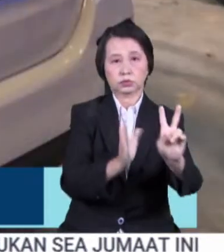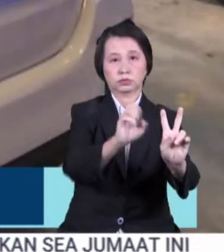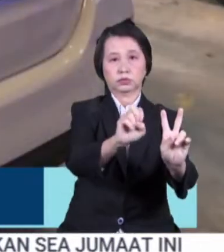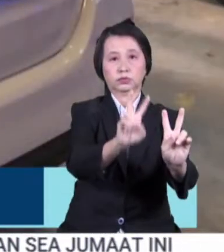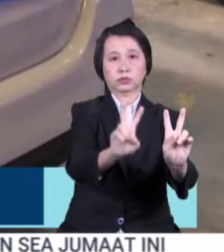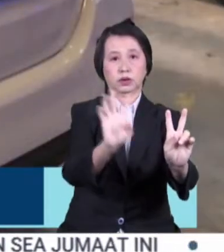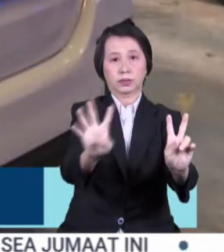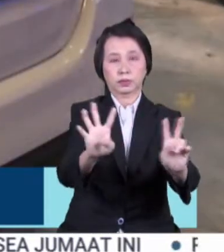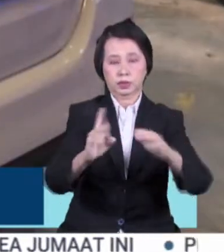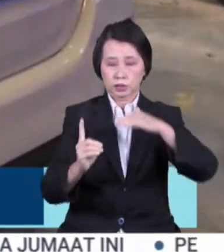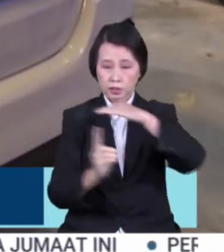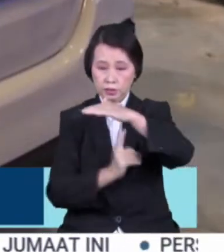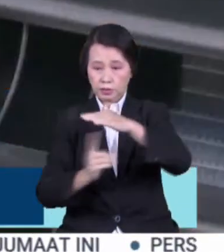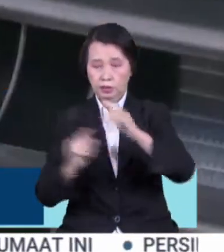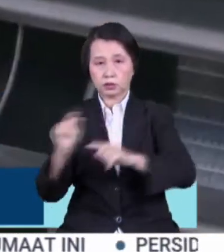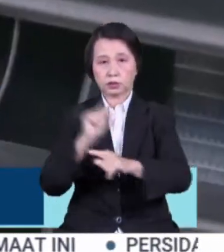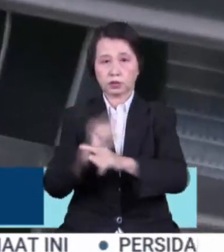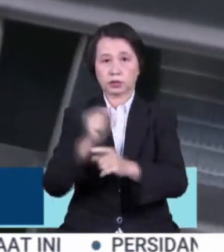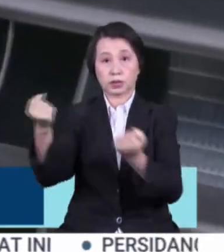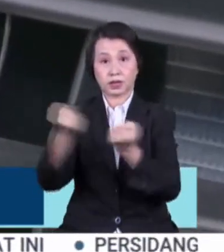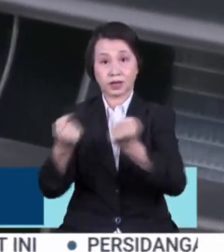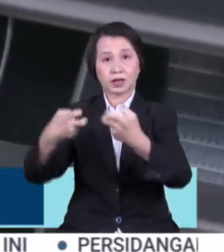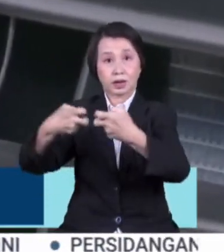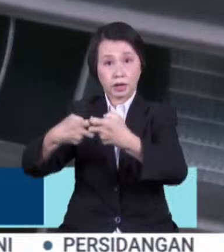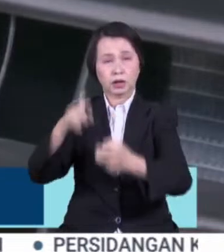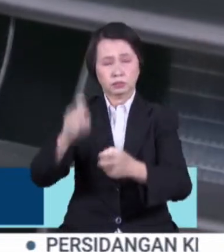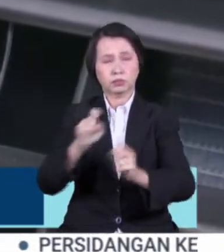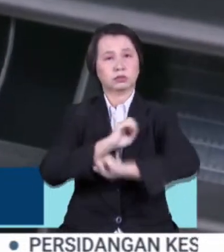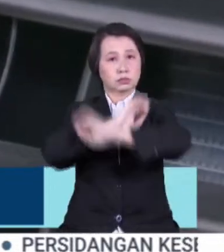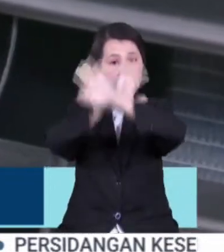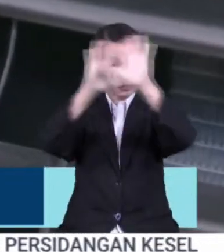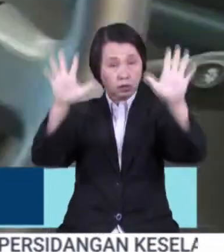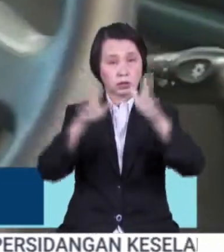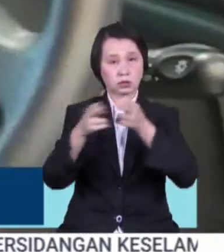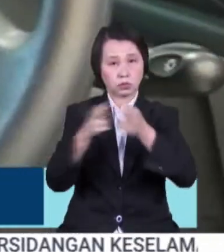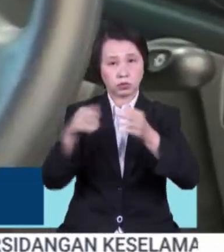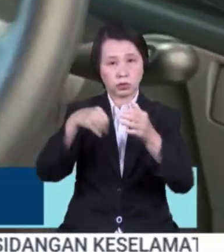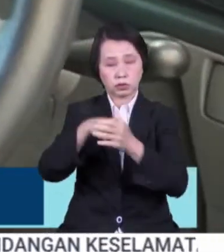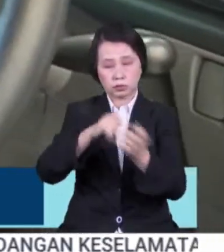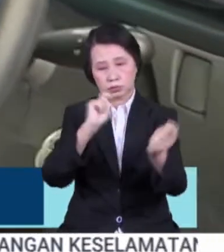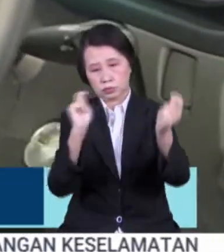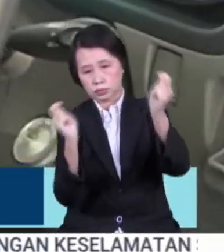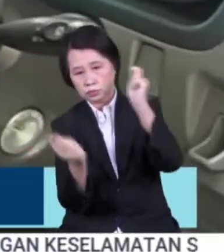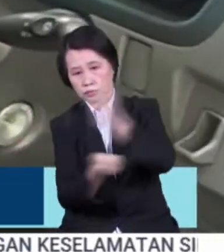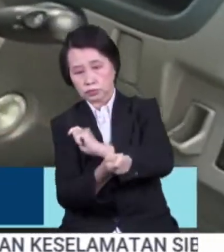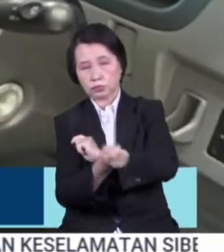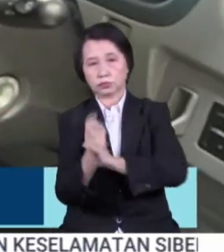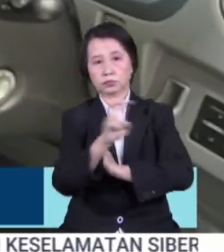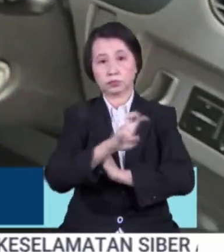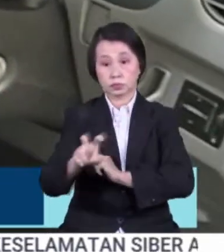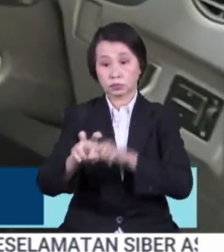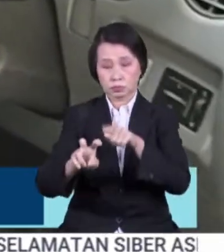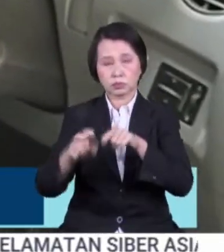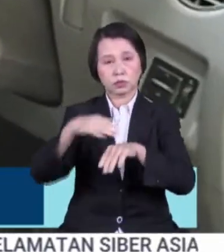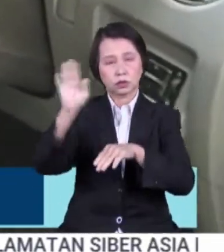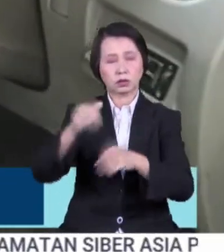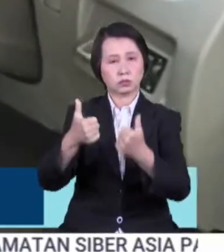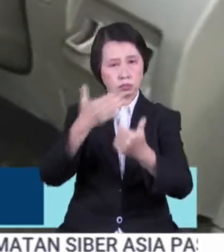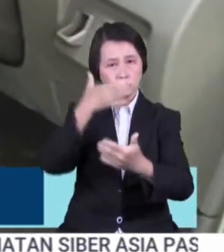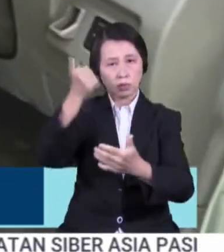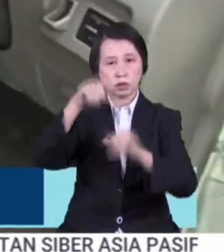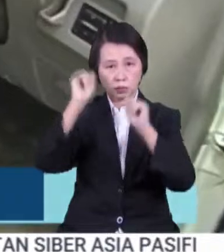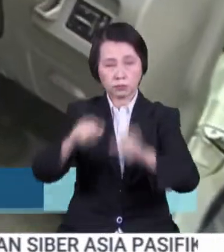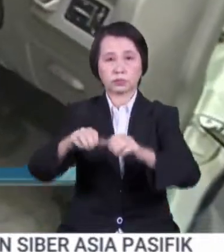2024. Dasar mengenai penggunaan EV perlu jelas agar usaha kepada pertukaran mod pengangkutan yang lebih mampan